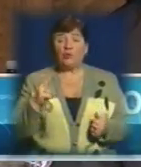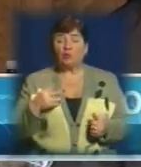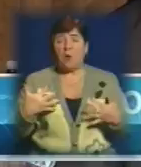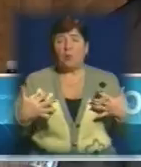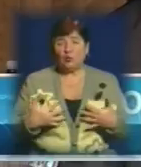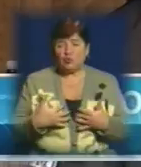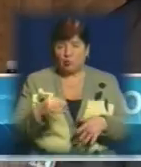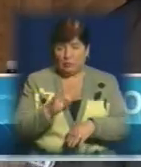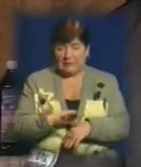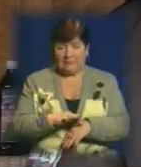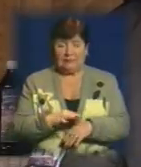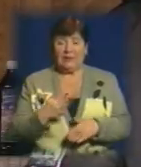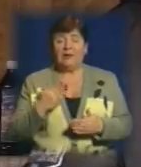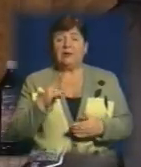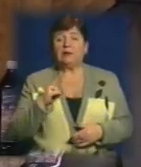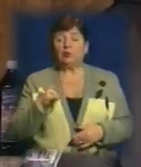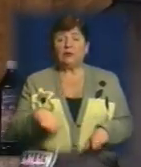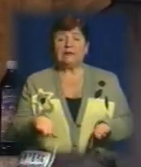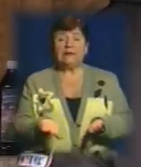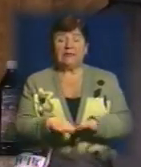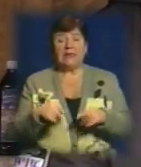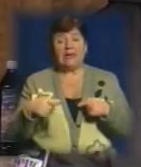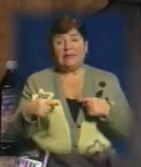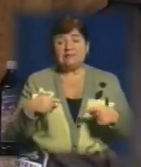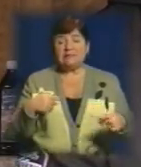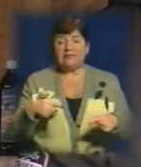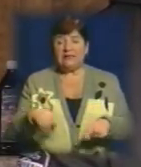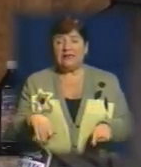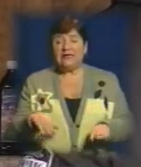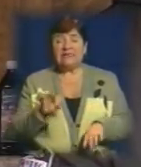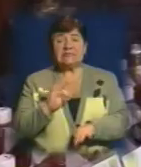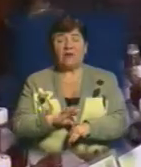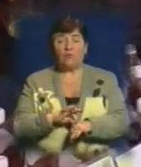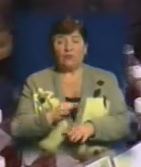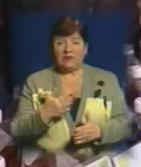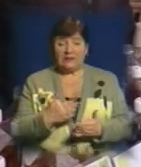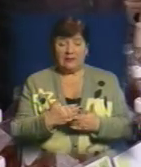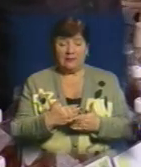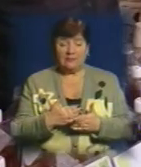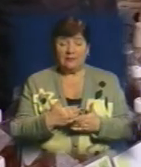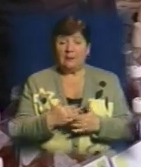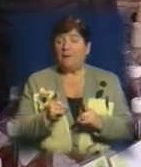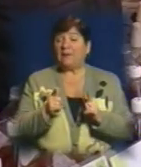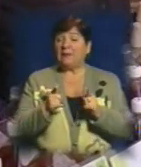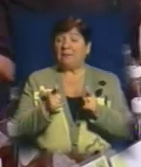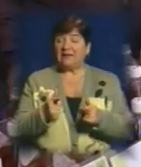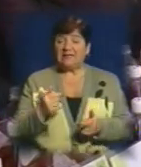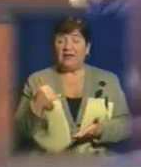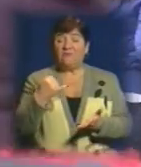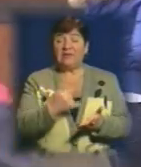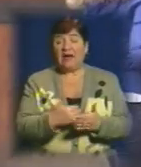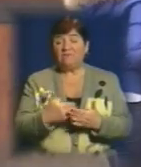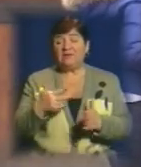простуду. Простуду і такі різні зимні захворювання наші. Придбати літр вина на фестивалі можна